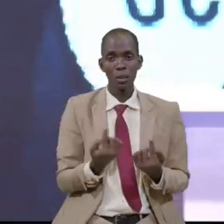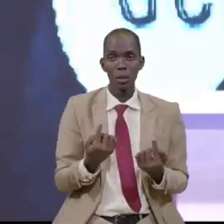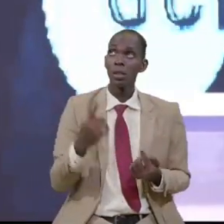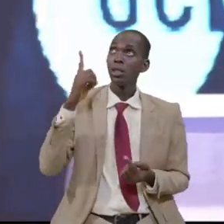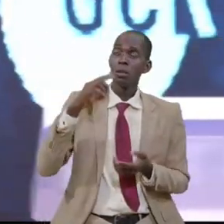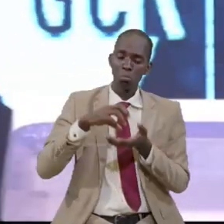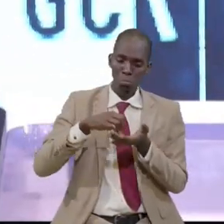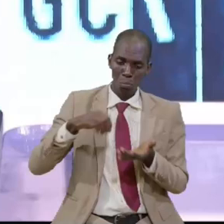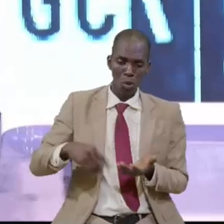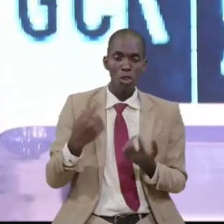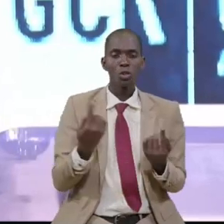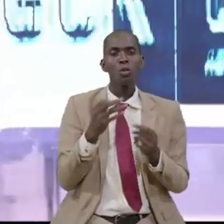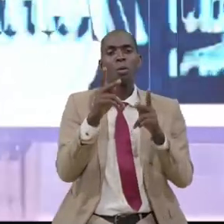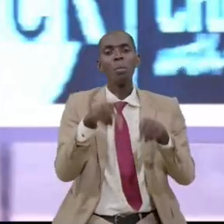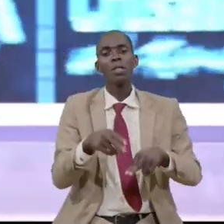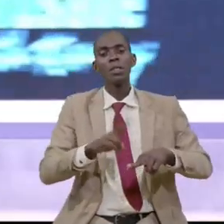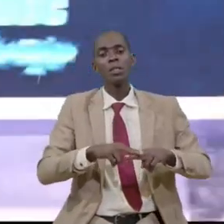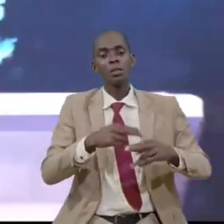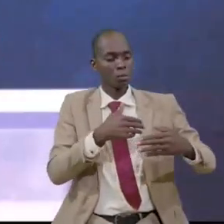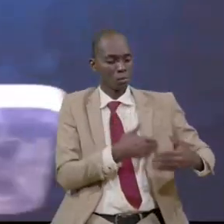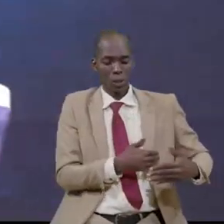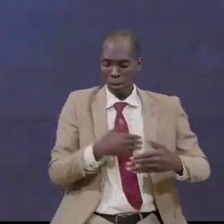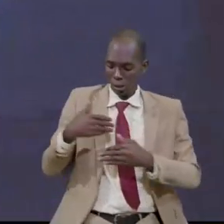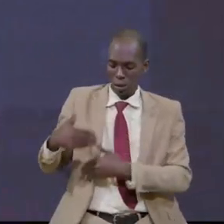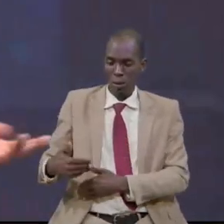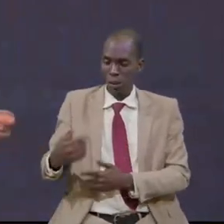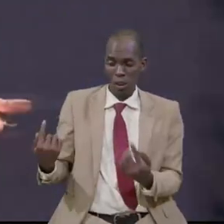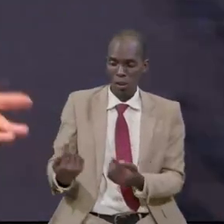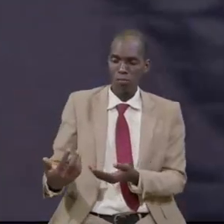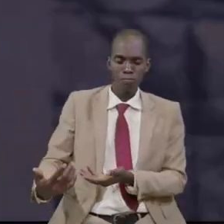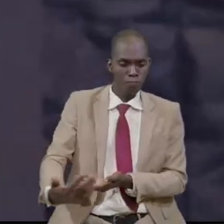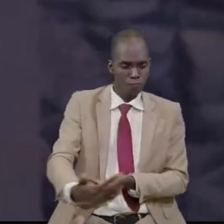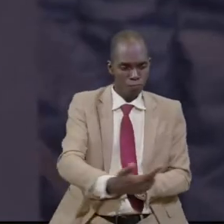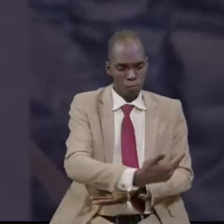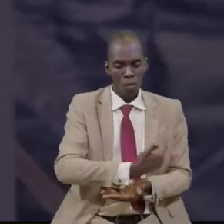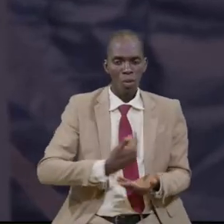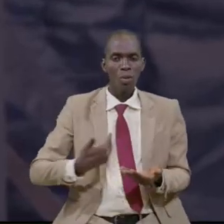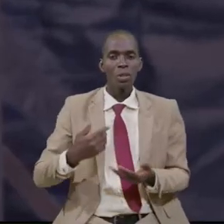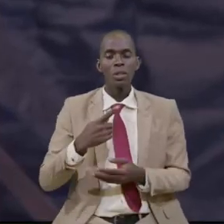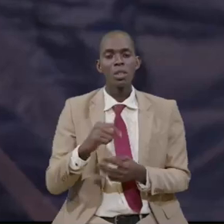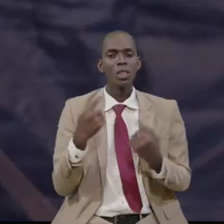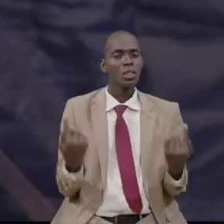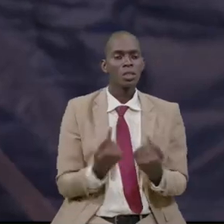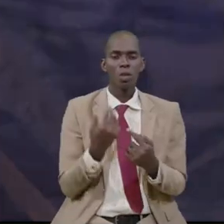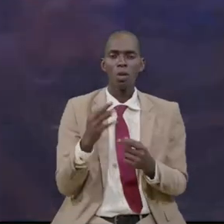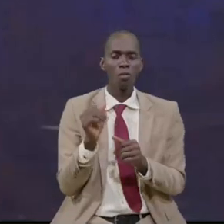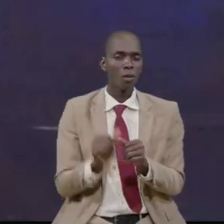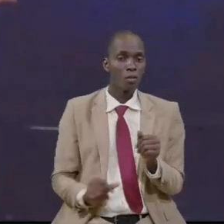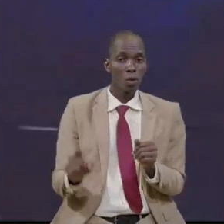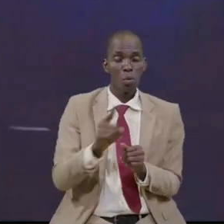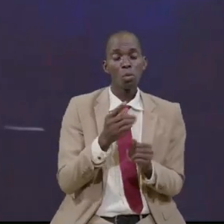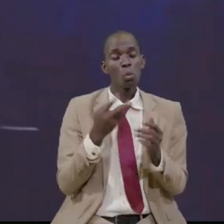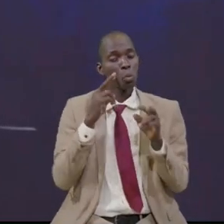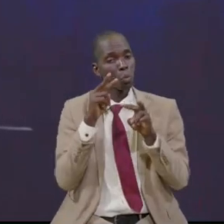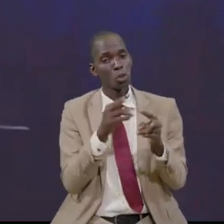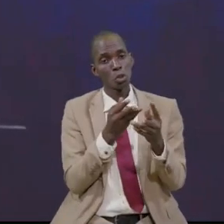pris les péchés de la personne à côté de vous. Il a pris le péché des autres personnes. Il a pris le péché de tout le monde en